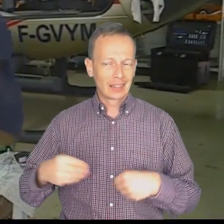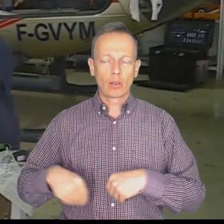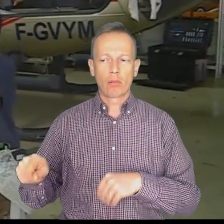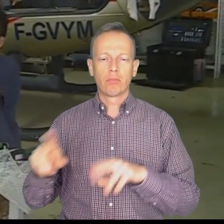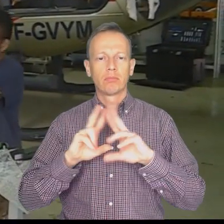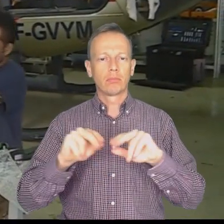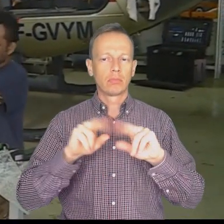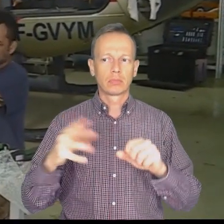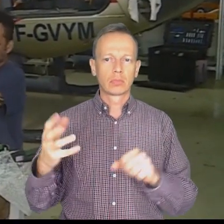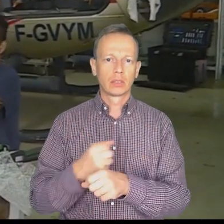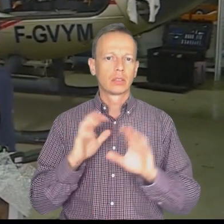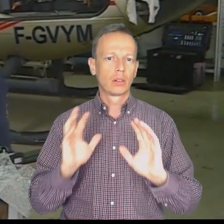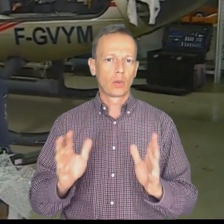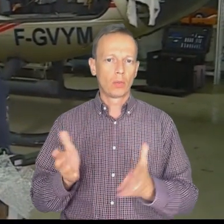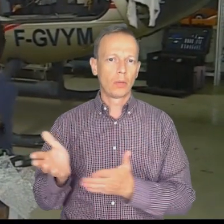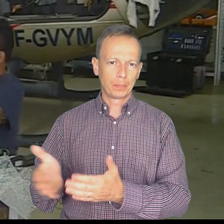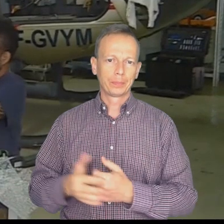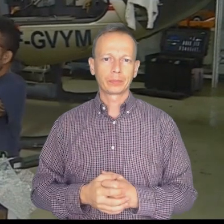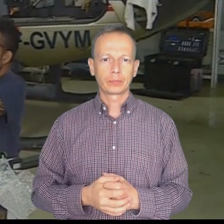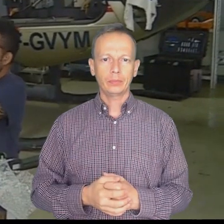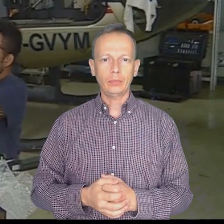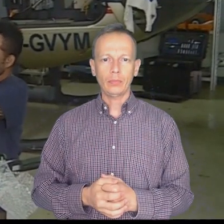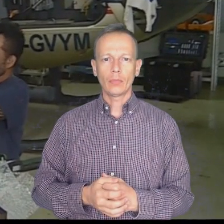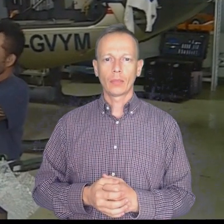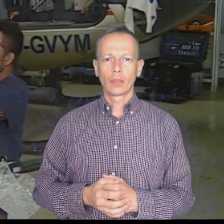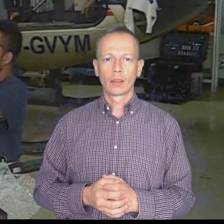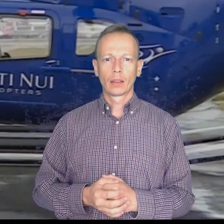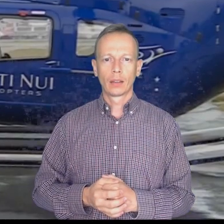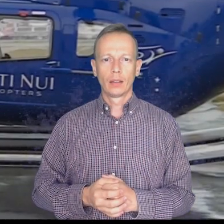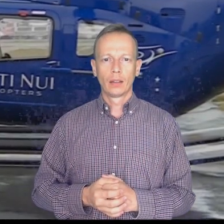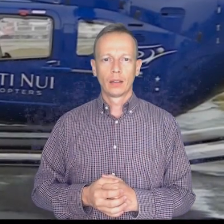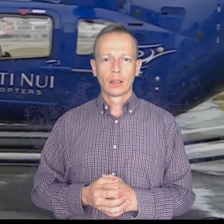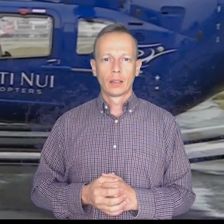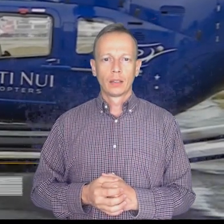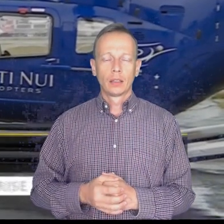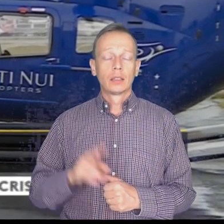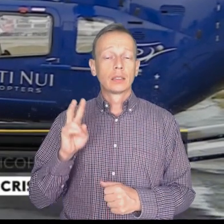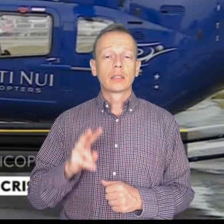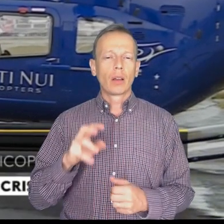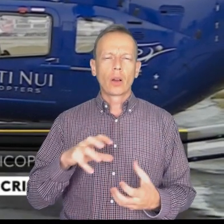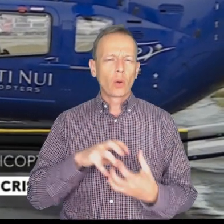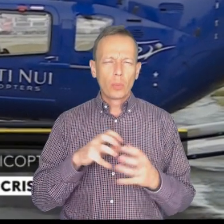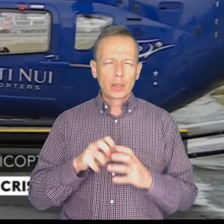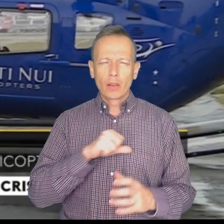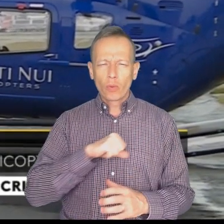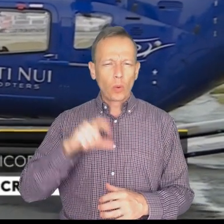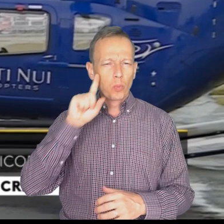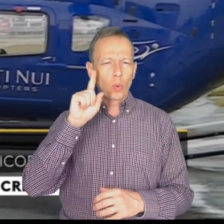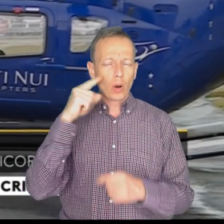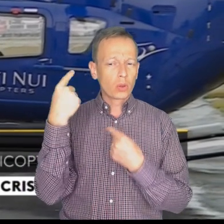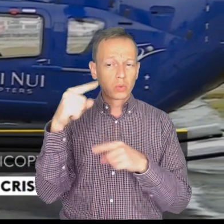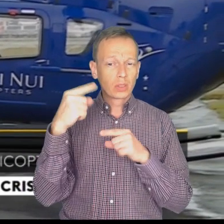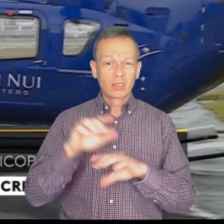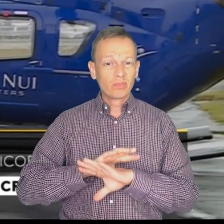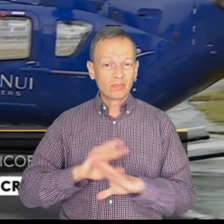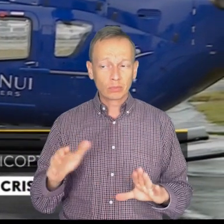Helicopter, au micro de David Chong et Jérôme Lee. Forcément très compliqué, plus de touristes qui représentent quand même une grosse part de